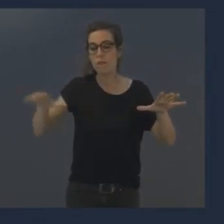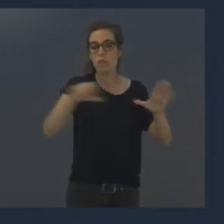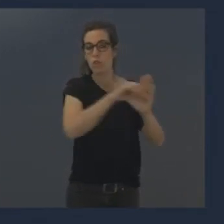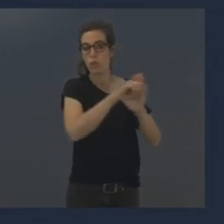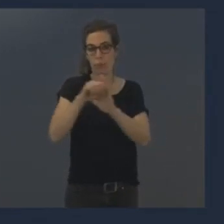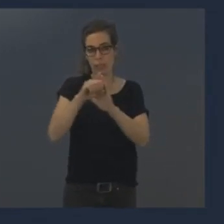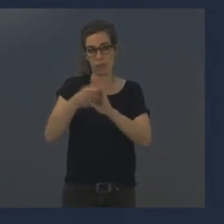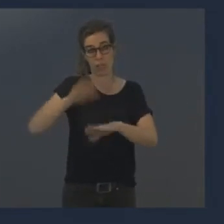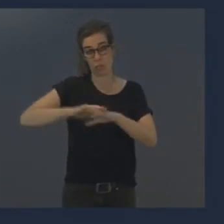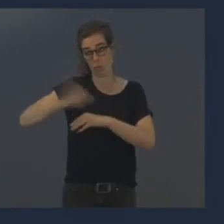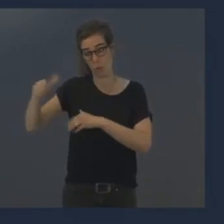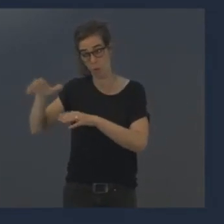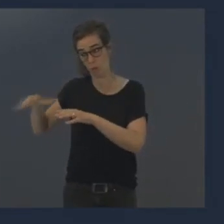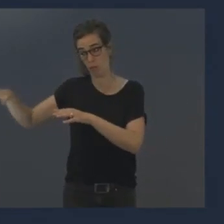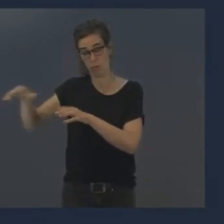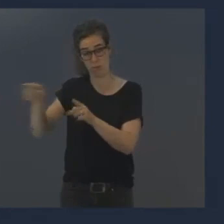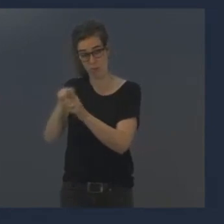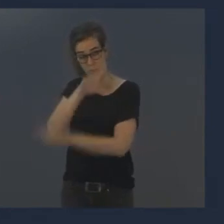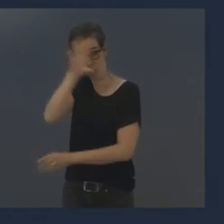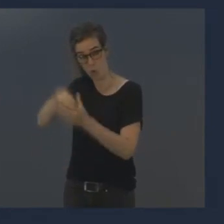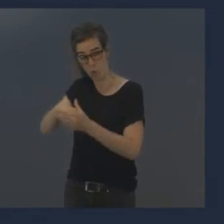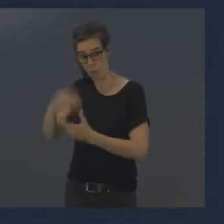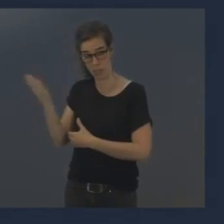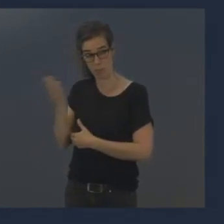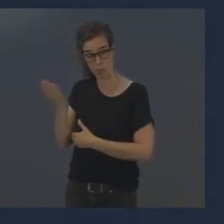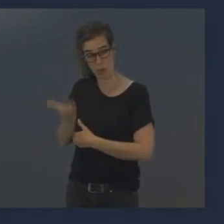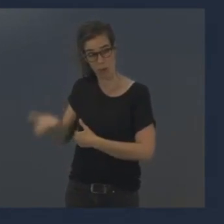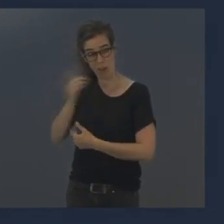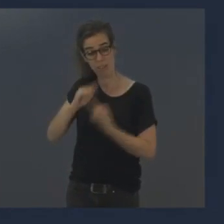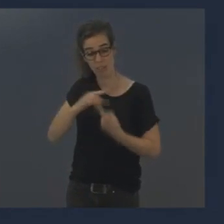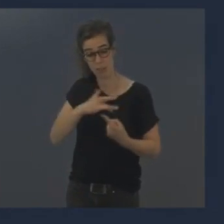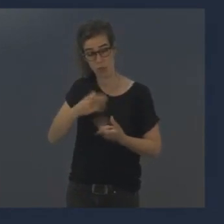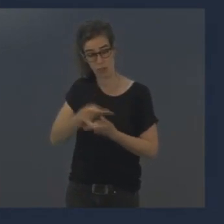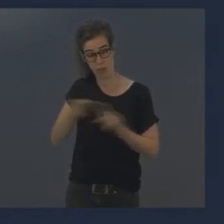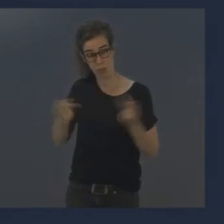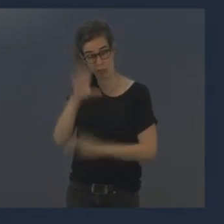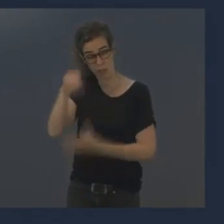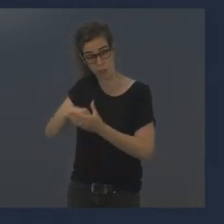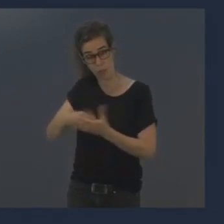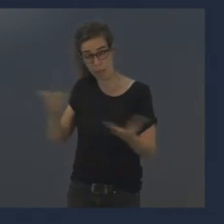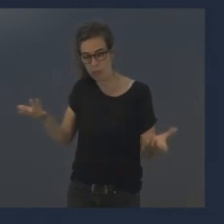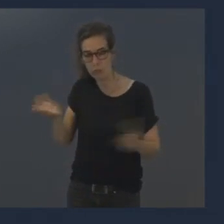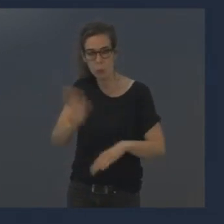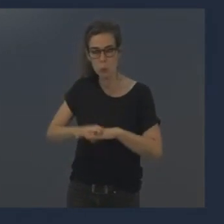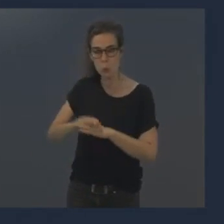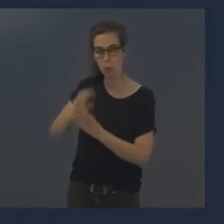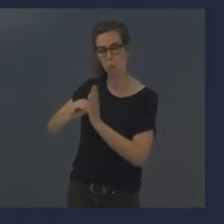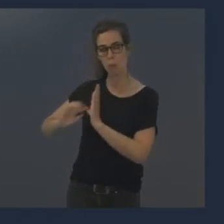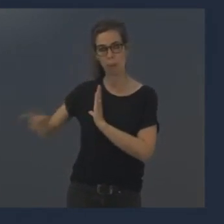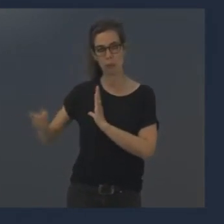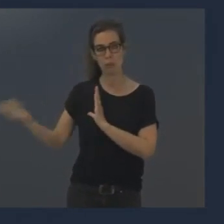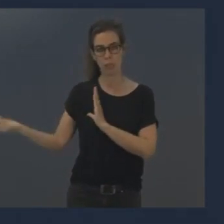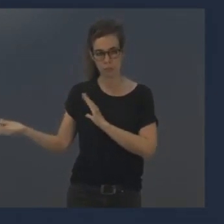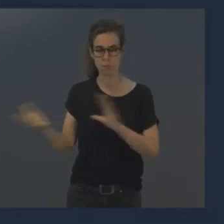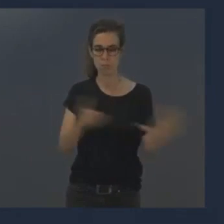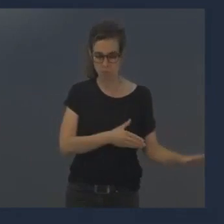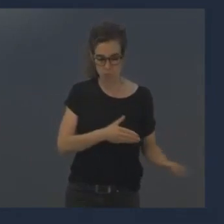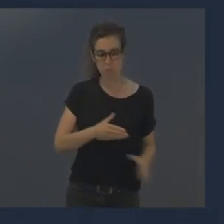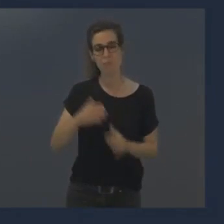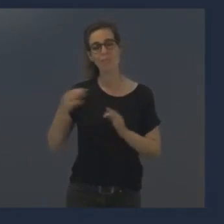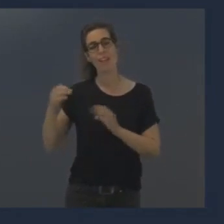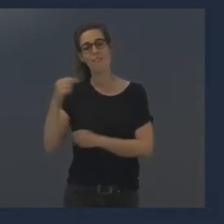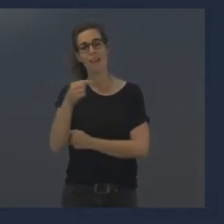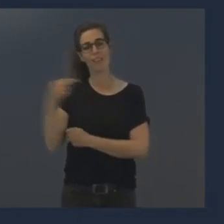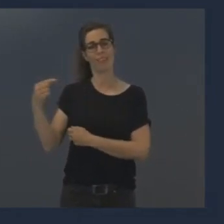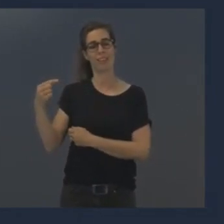nombreuses autres zones sont concernées dans notre région de ce problème de santé publique. Côté négatif, vous parlez de la préservation